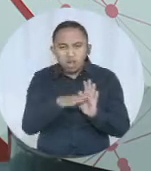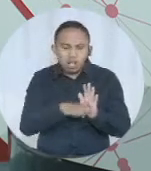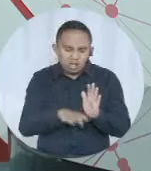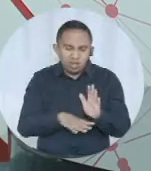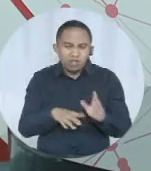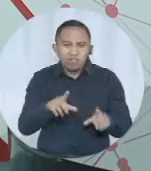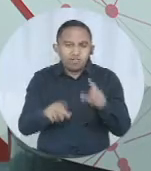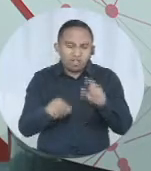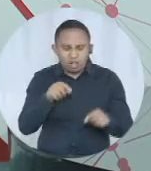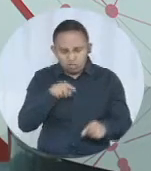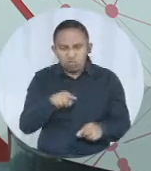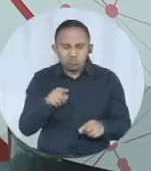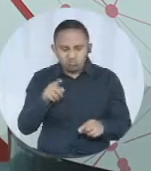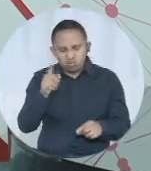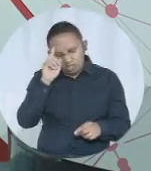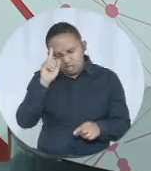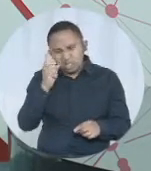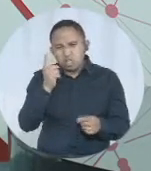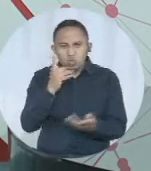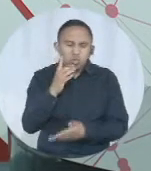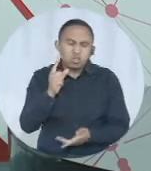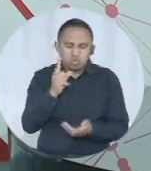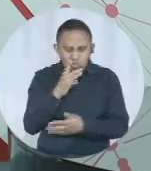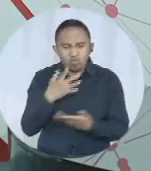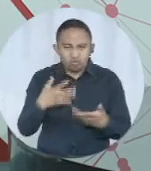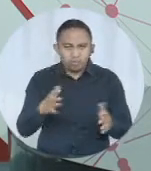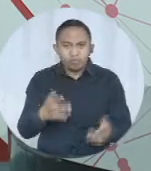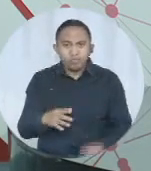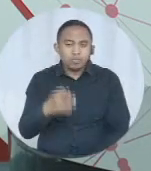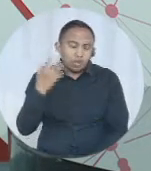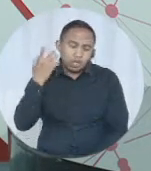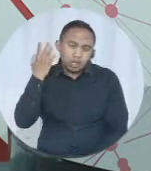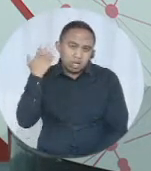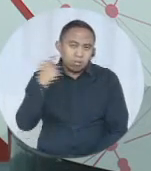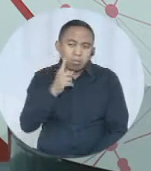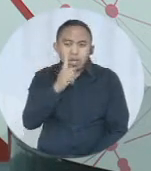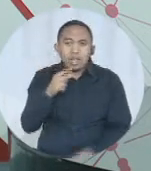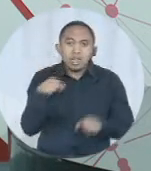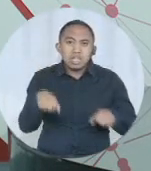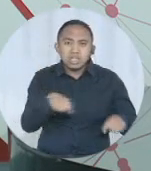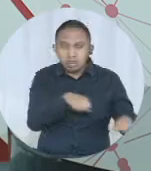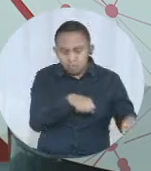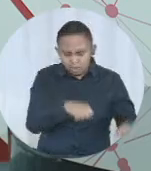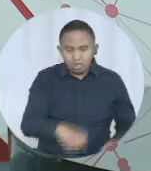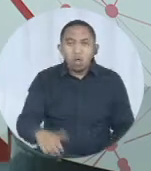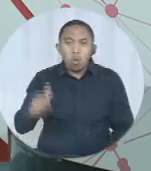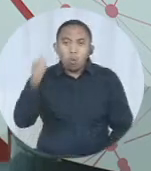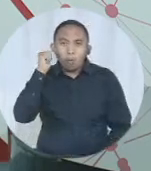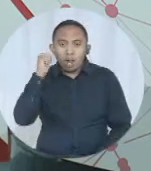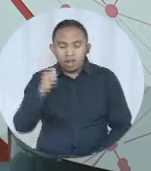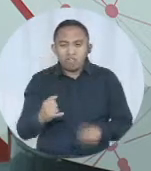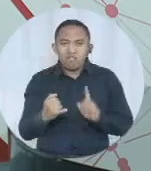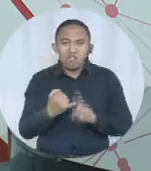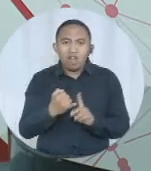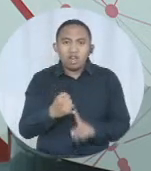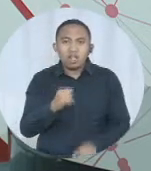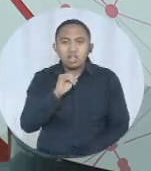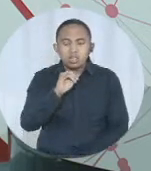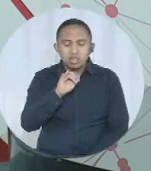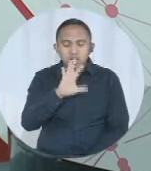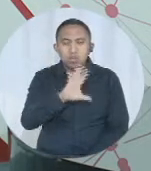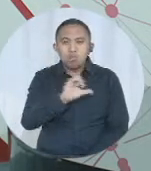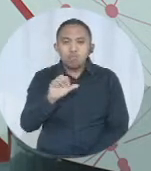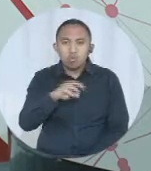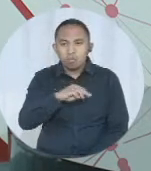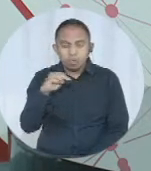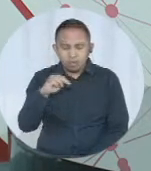moa izany nanomboka tamin'ny voalohany volana desambra 2023 ary ny farany omaly 5/15 ny volana mey